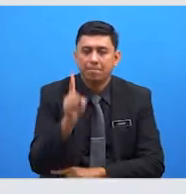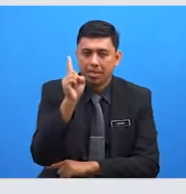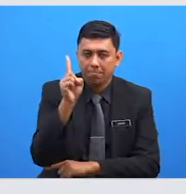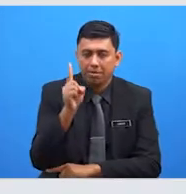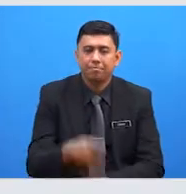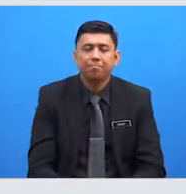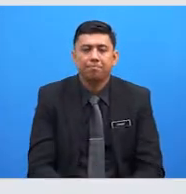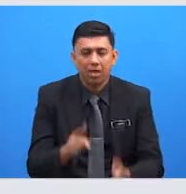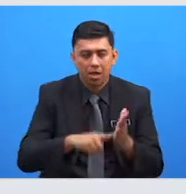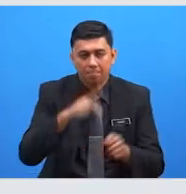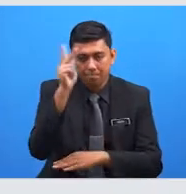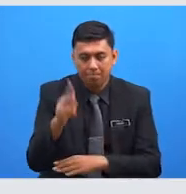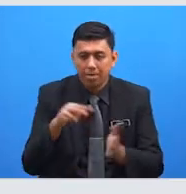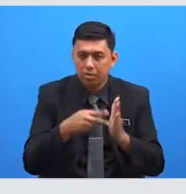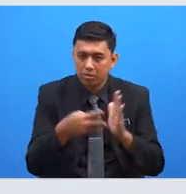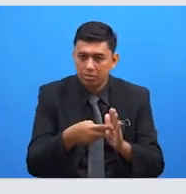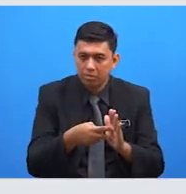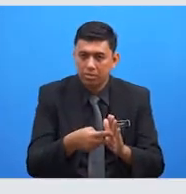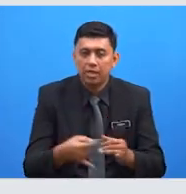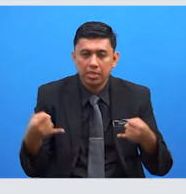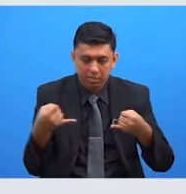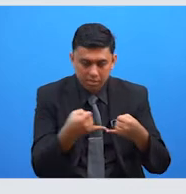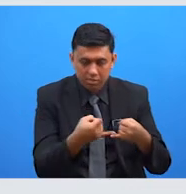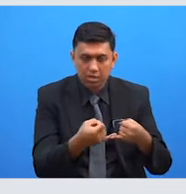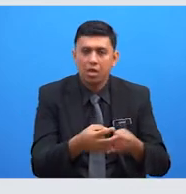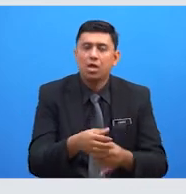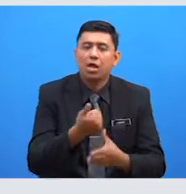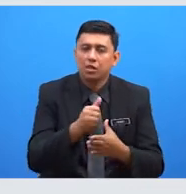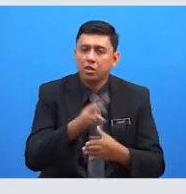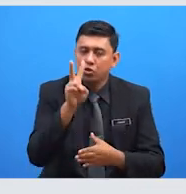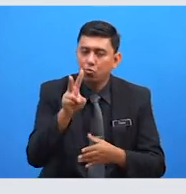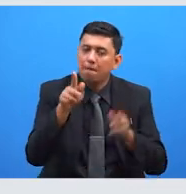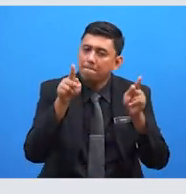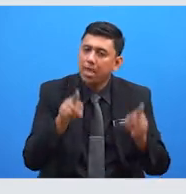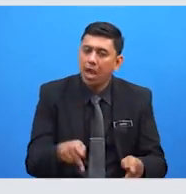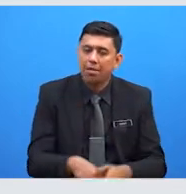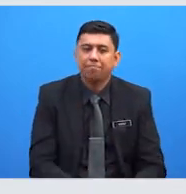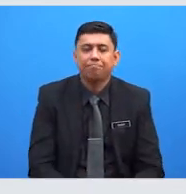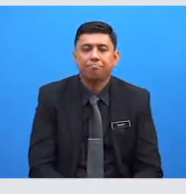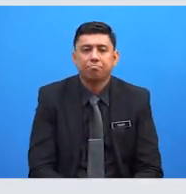Soalan pertama, apakah maksud interaksi antara dua pihak?